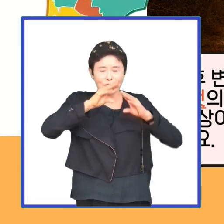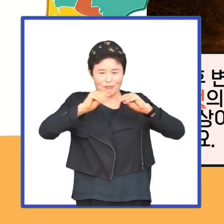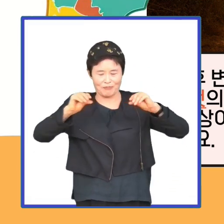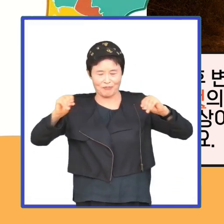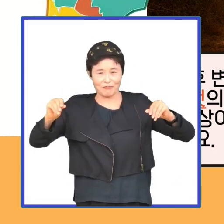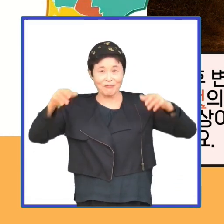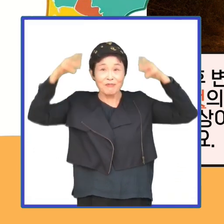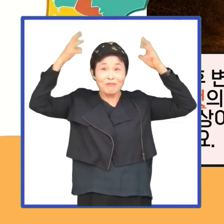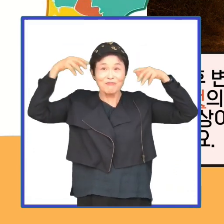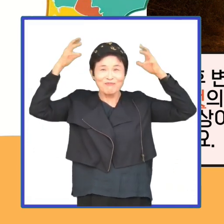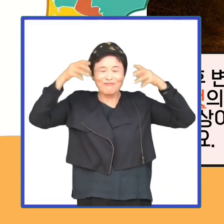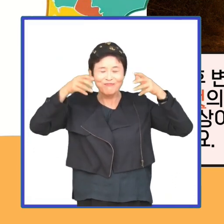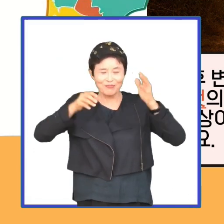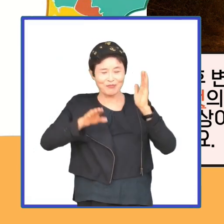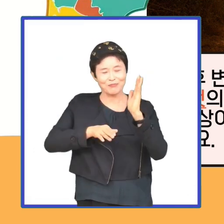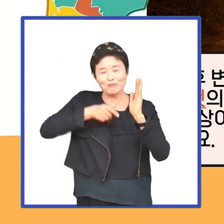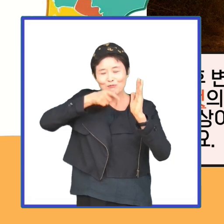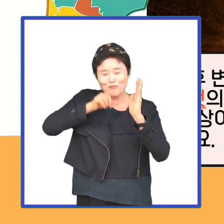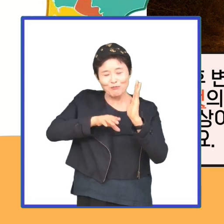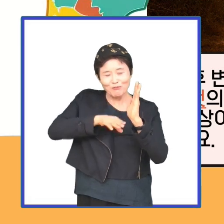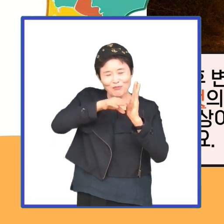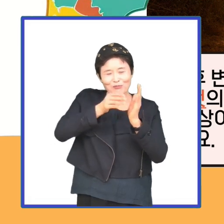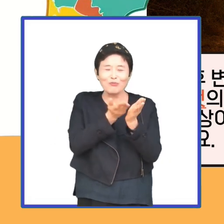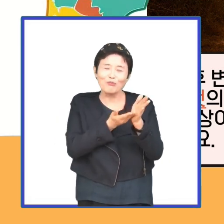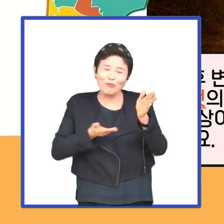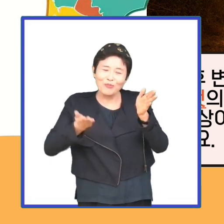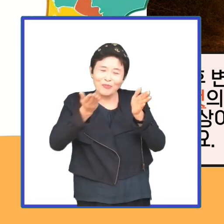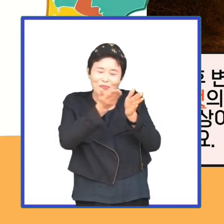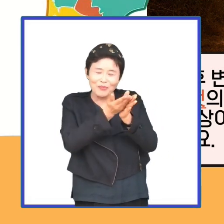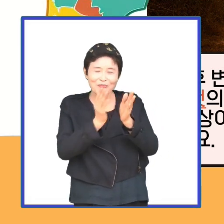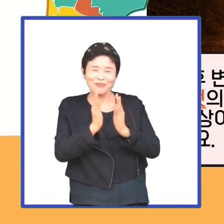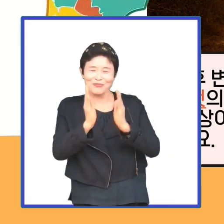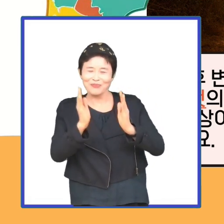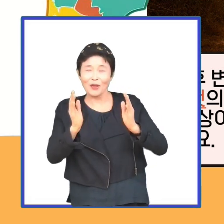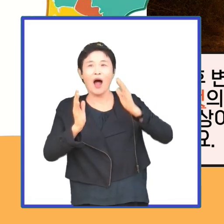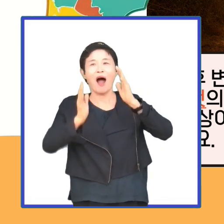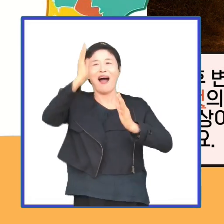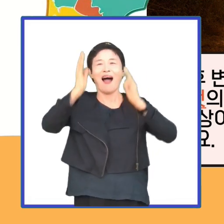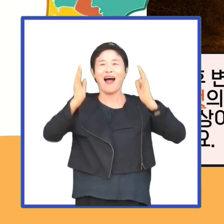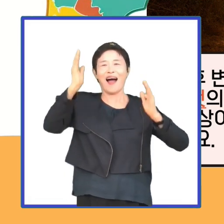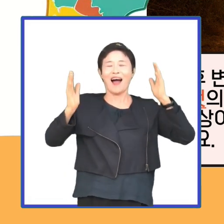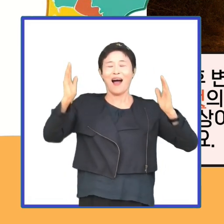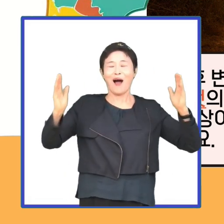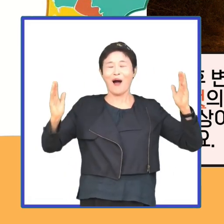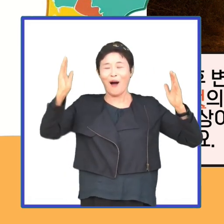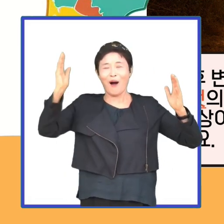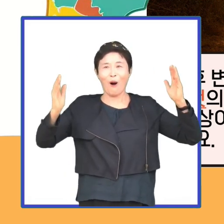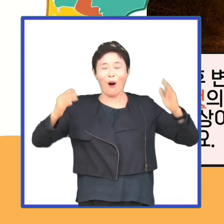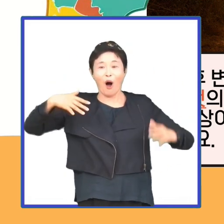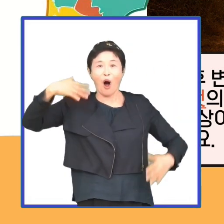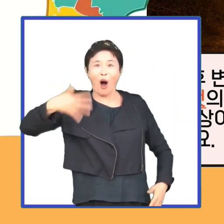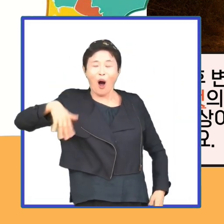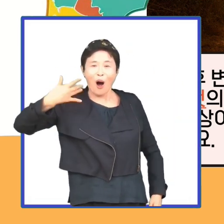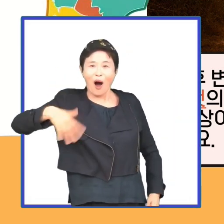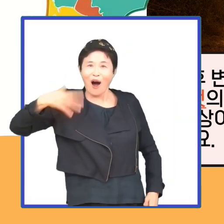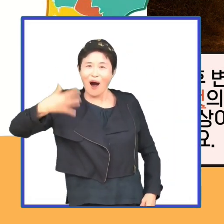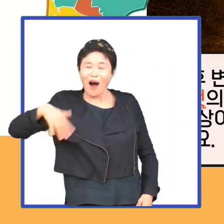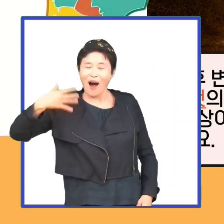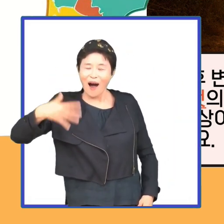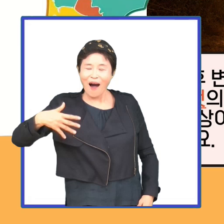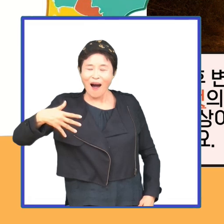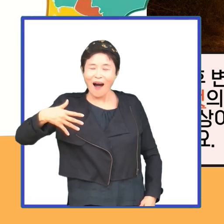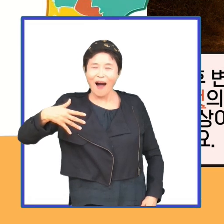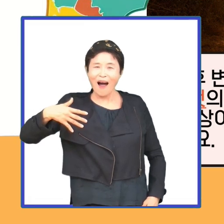상승해 얕은 호수, 늪, 초원, 숲이 모두 존재할 만큼 장관을 만들어낸다고 해요. 선생님도